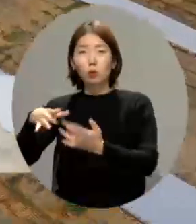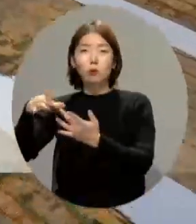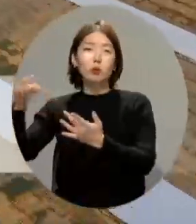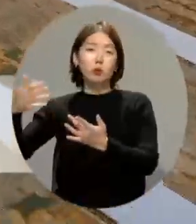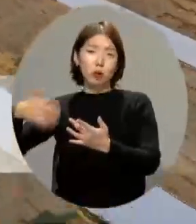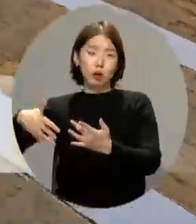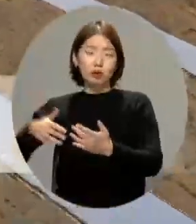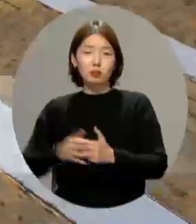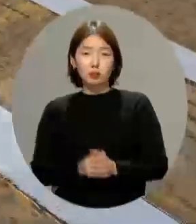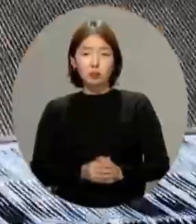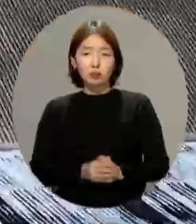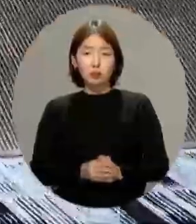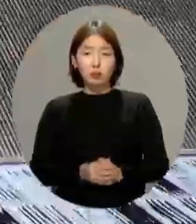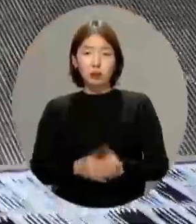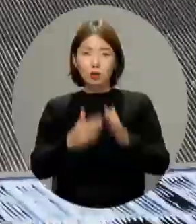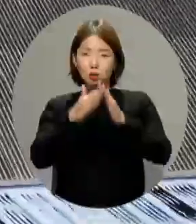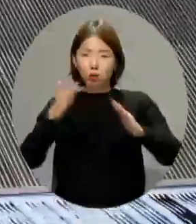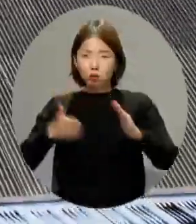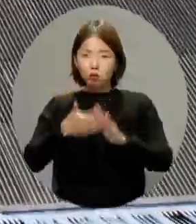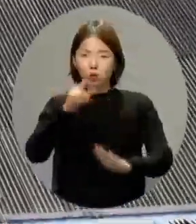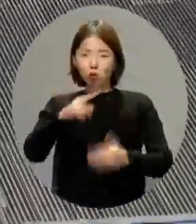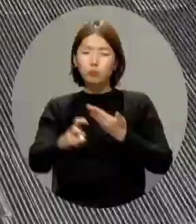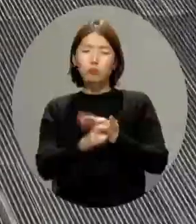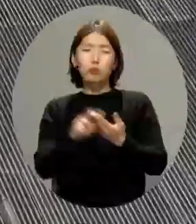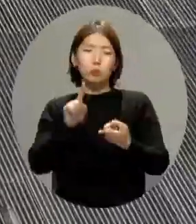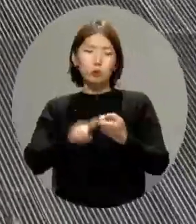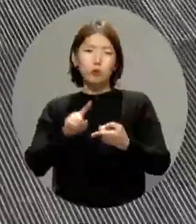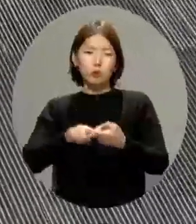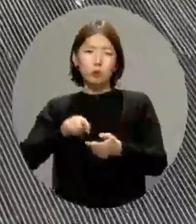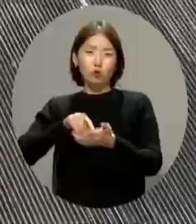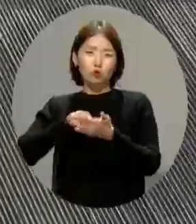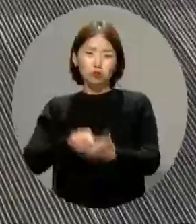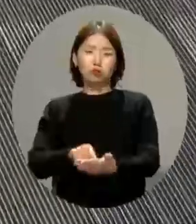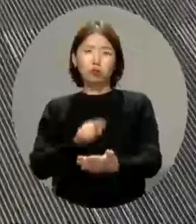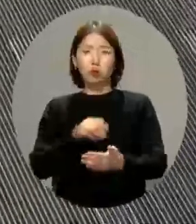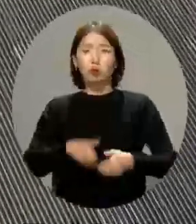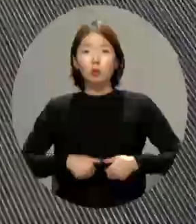선정되지 않았다며 전주시가 불법 철거에 엄정 대응해야 한다고 밝혔습니다.